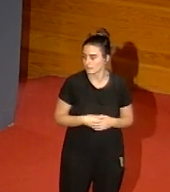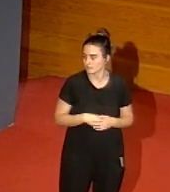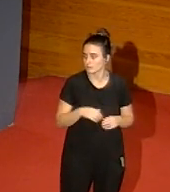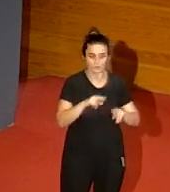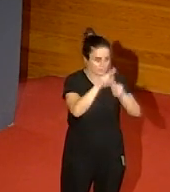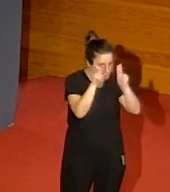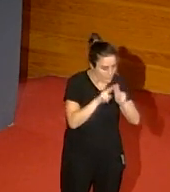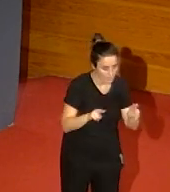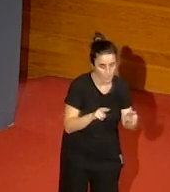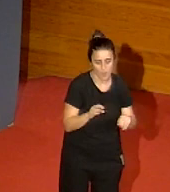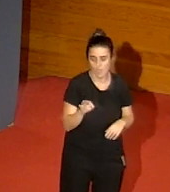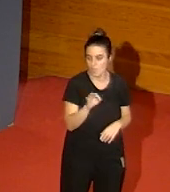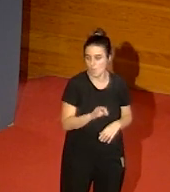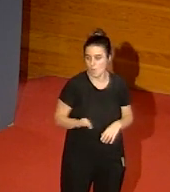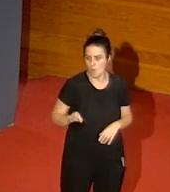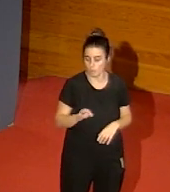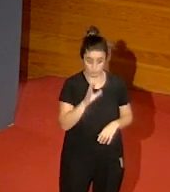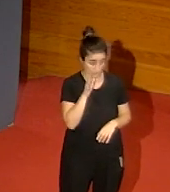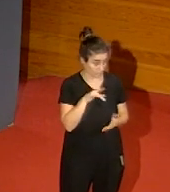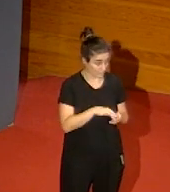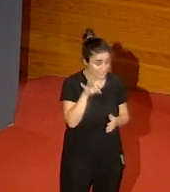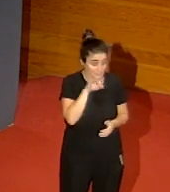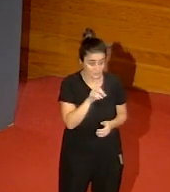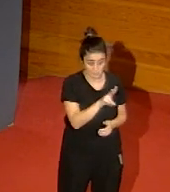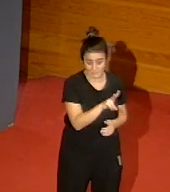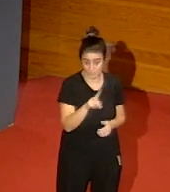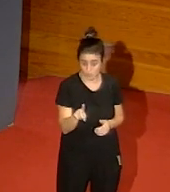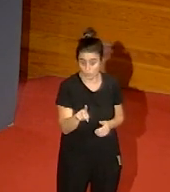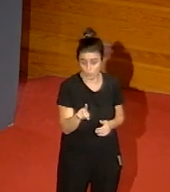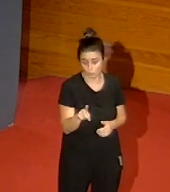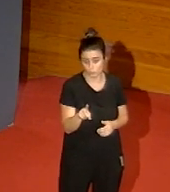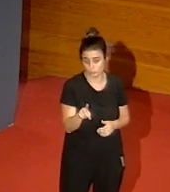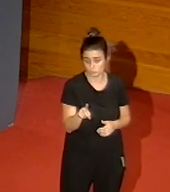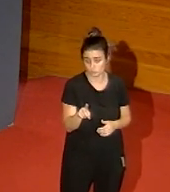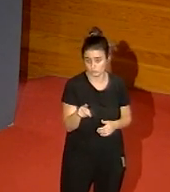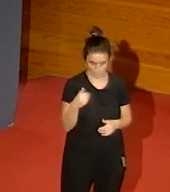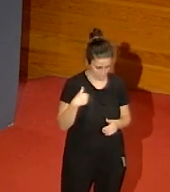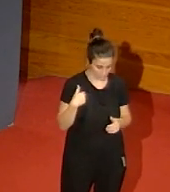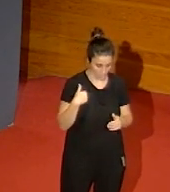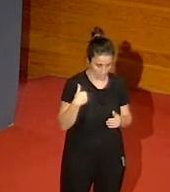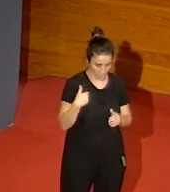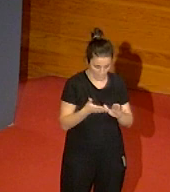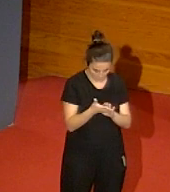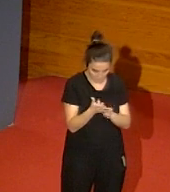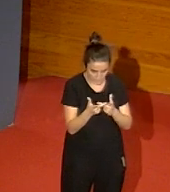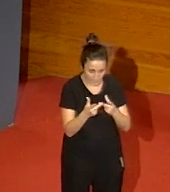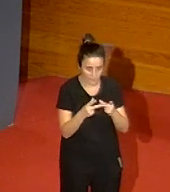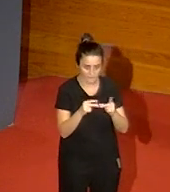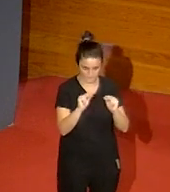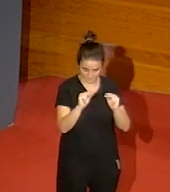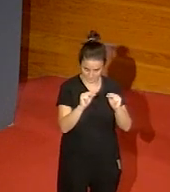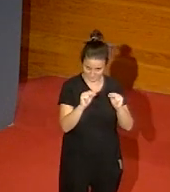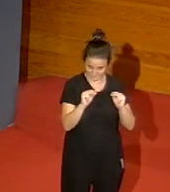nazioartean edo ze dagoeneko 21. mendea ja ari gara kontsumitzen, ia laurdena pasa dugu